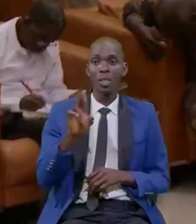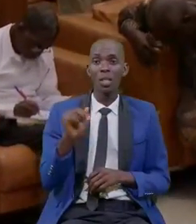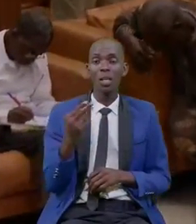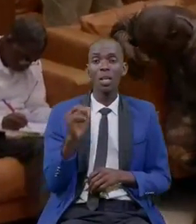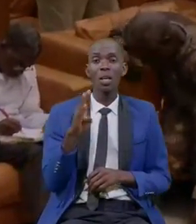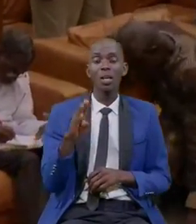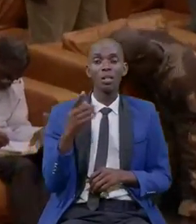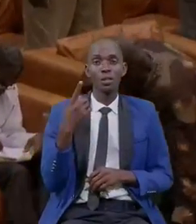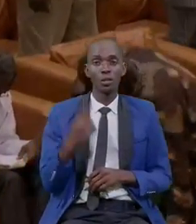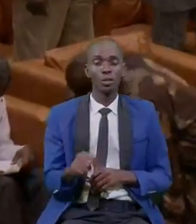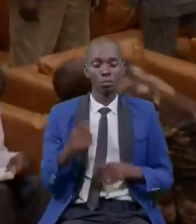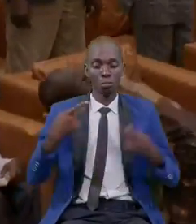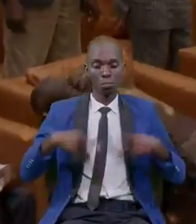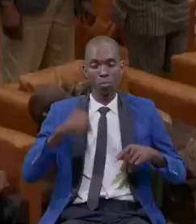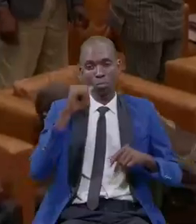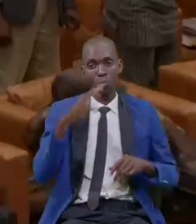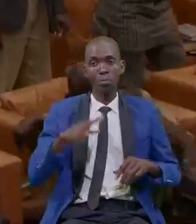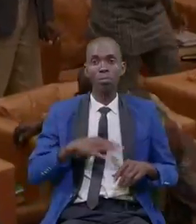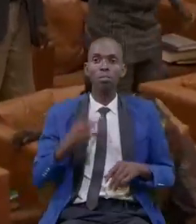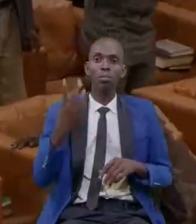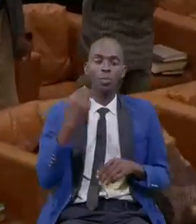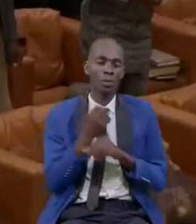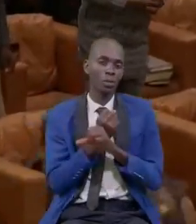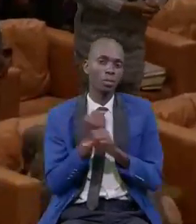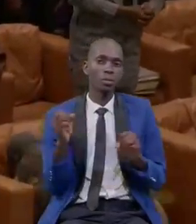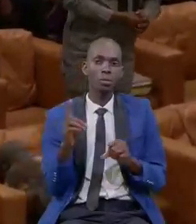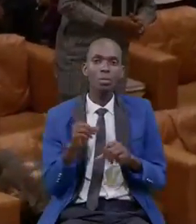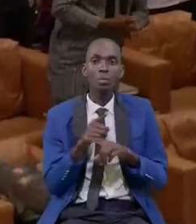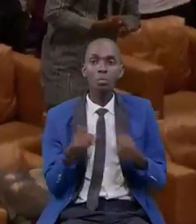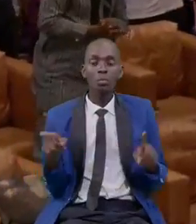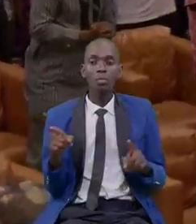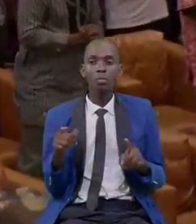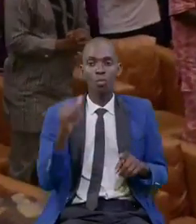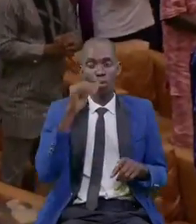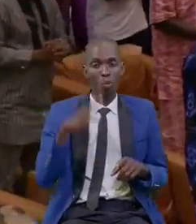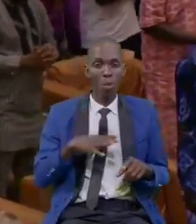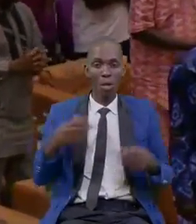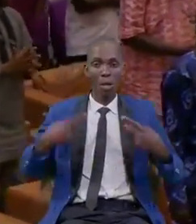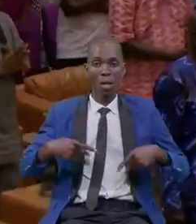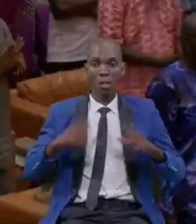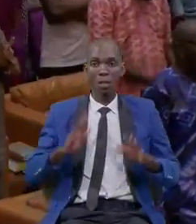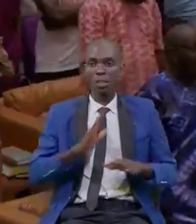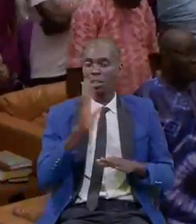Rahab, la prostituée, était sauvée. Mais elle n'a pas continué